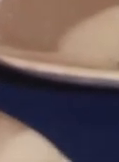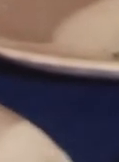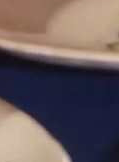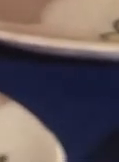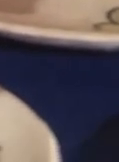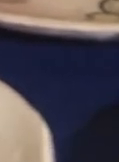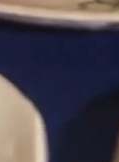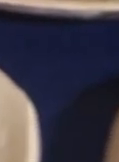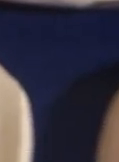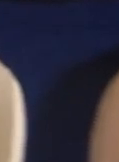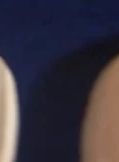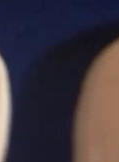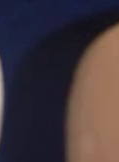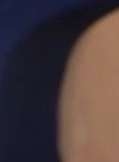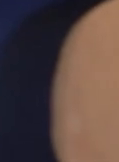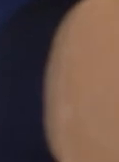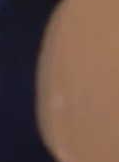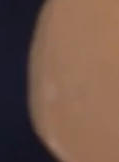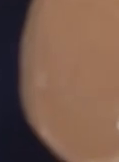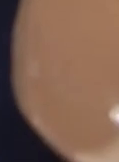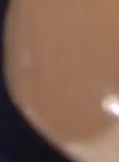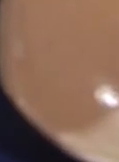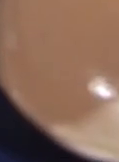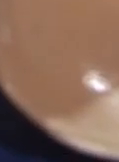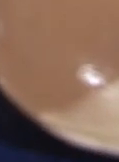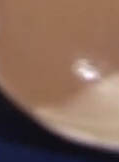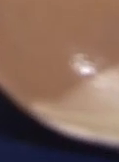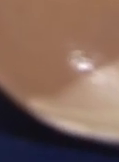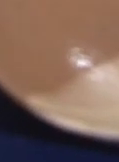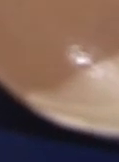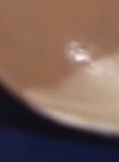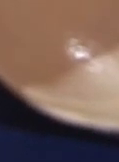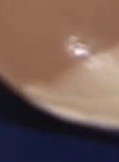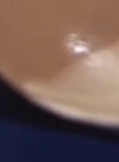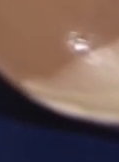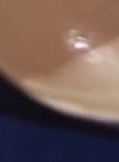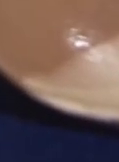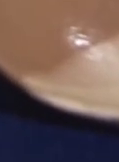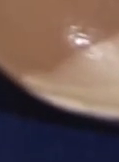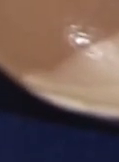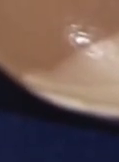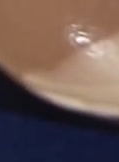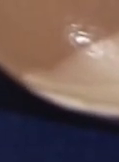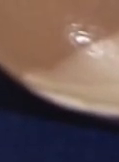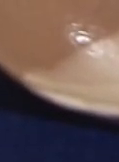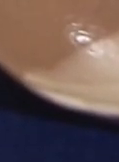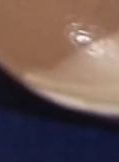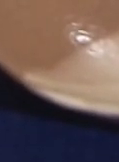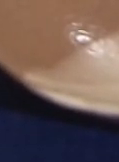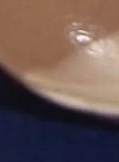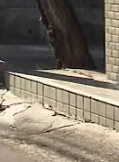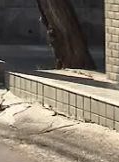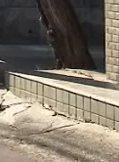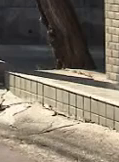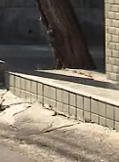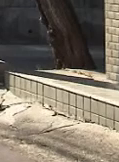袖の地に深い愛着を持っていたと思われます。